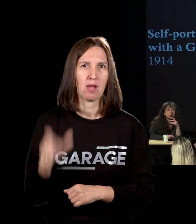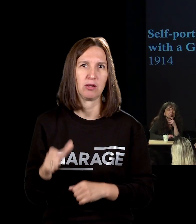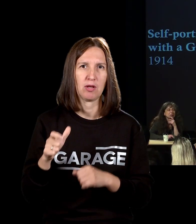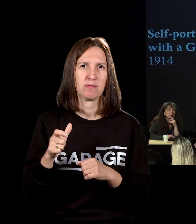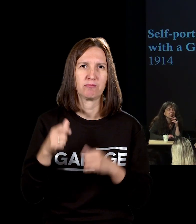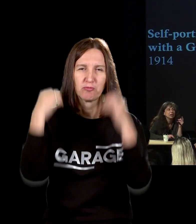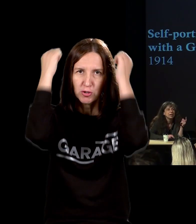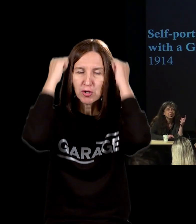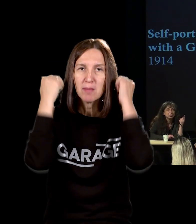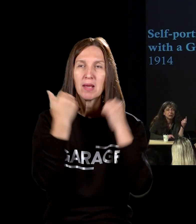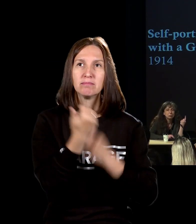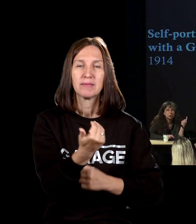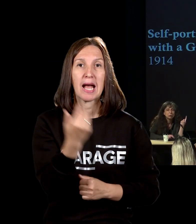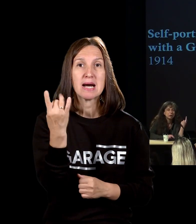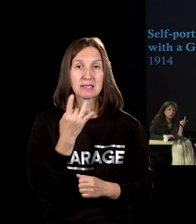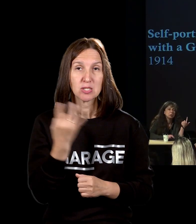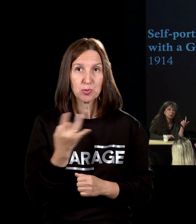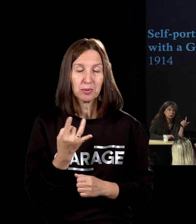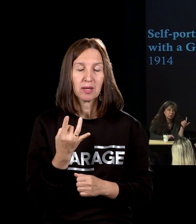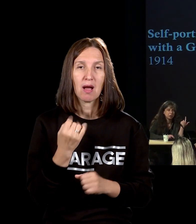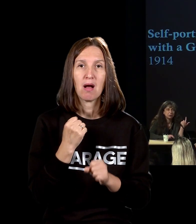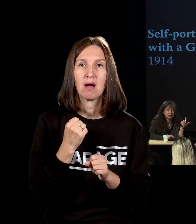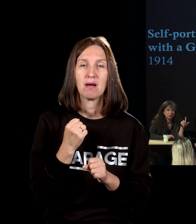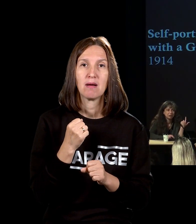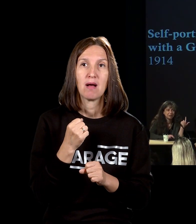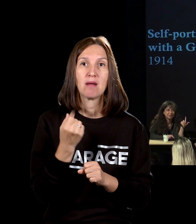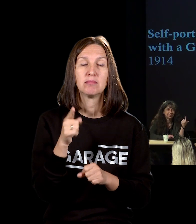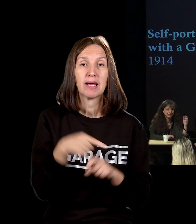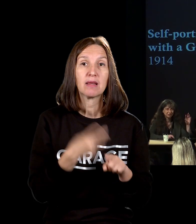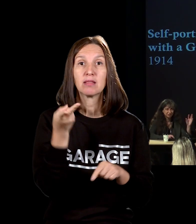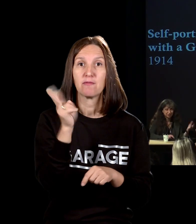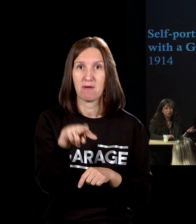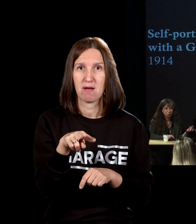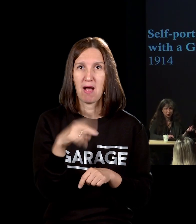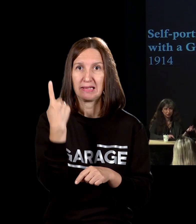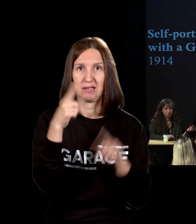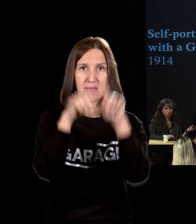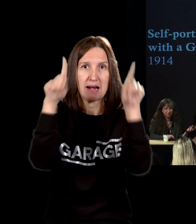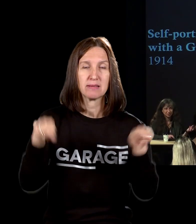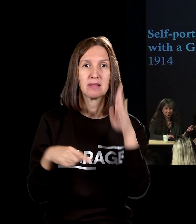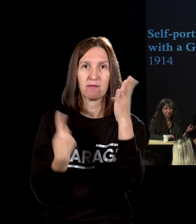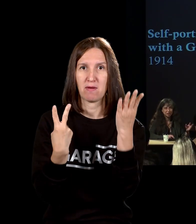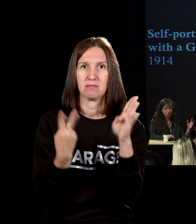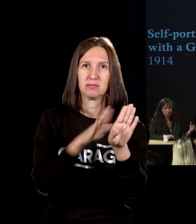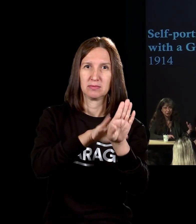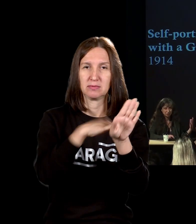рисунки, да, сделанные, это два оборота одного и того же листа. Кто я такой?